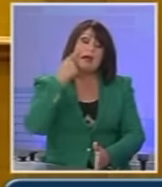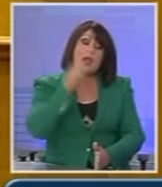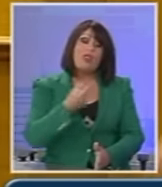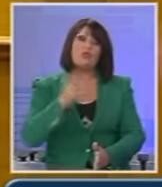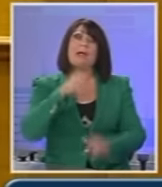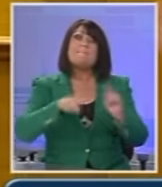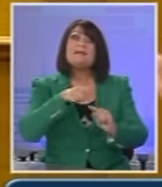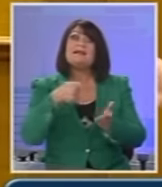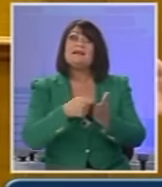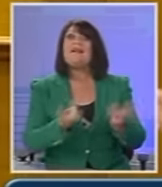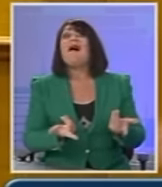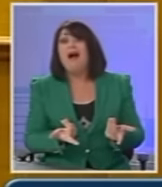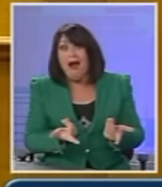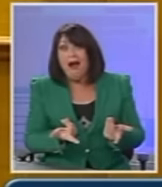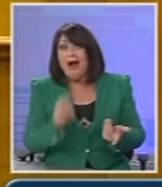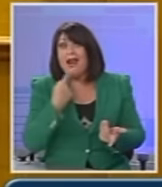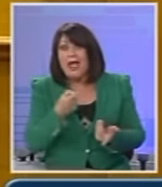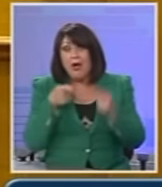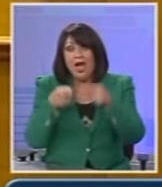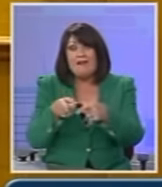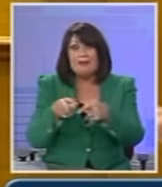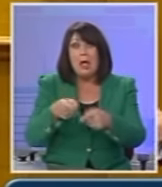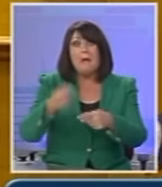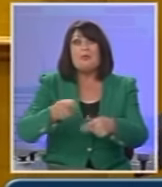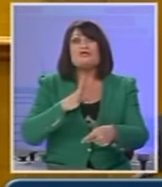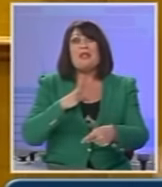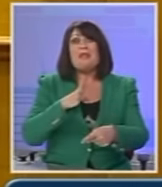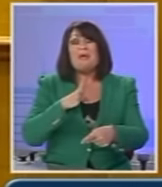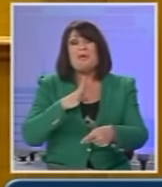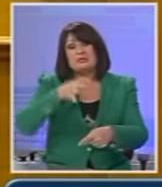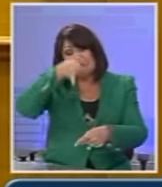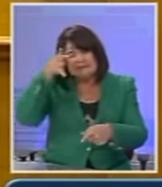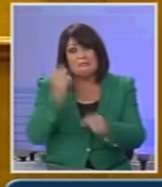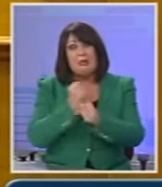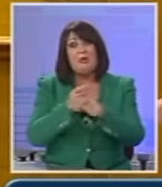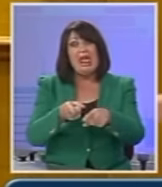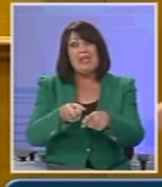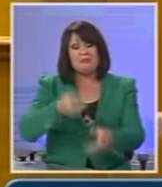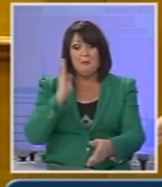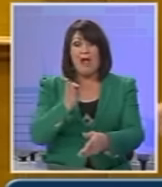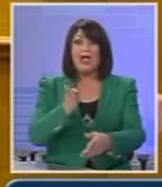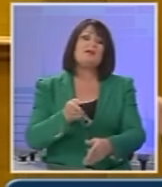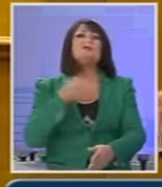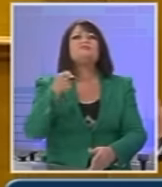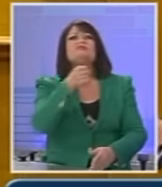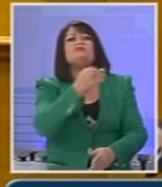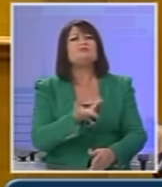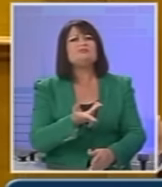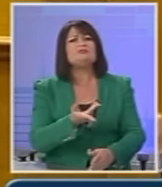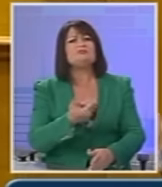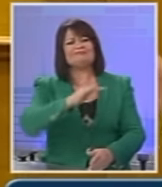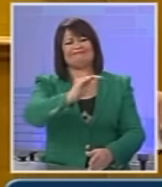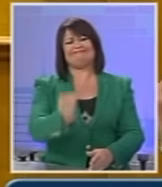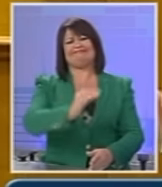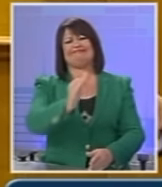Α, δεν κάνετε τα δε, μόνο τα μεν βλέπω και κάνετε. Μόνο τους φουκαράδες βλέπω και κυνηγάτε. Σε όλους τους άλλους εσείς τους